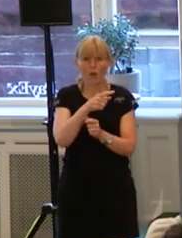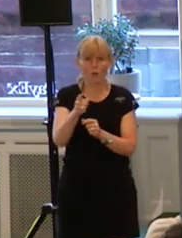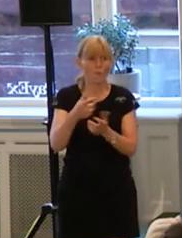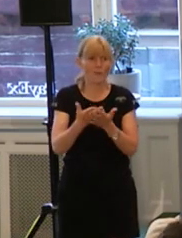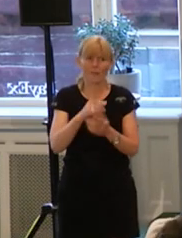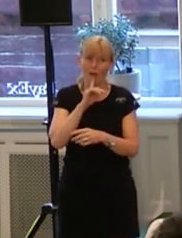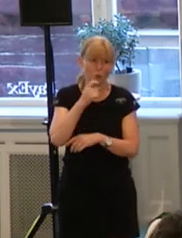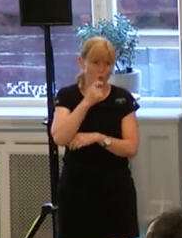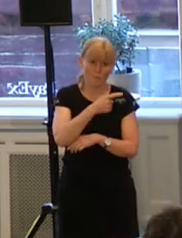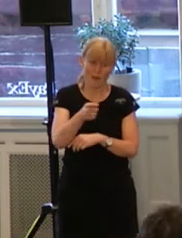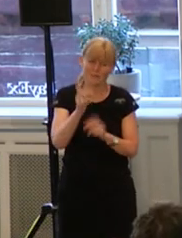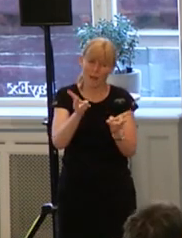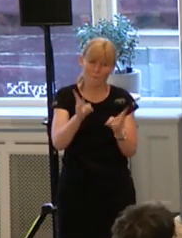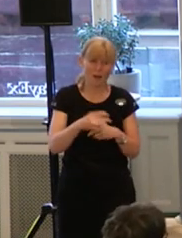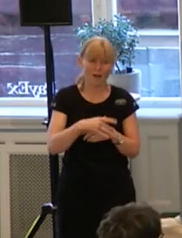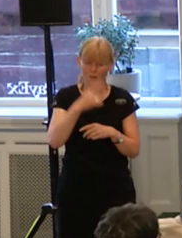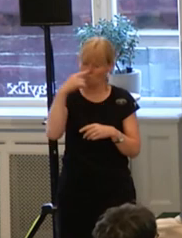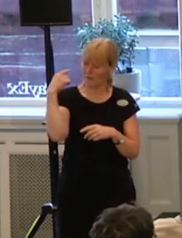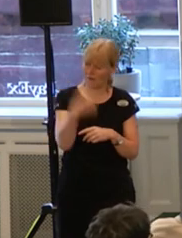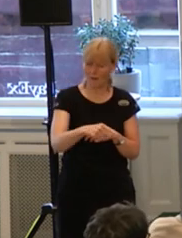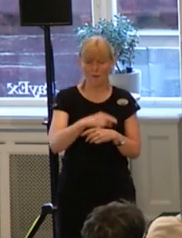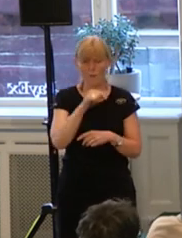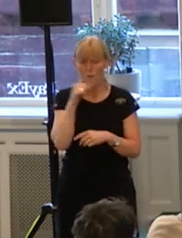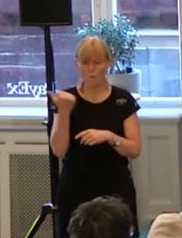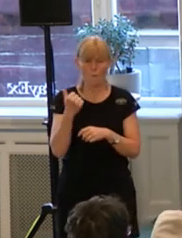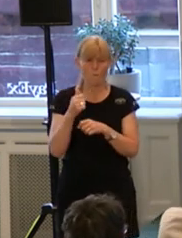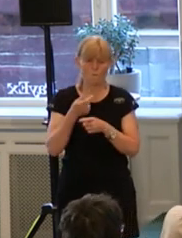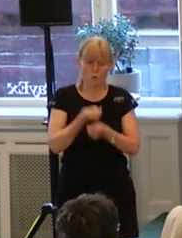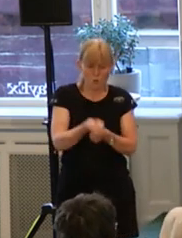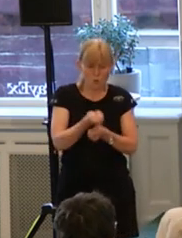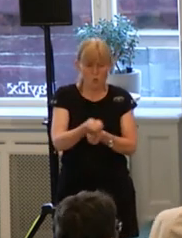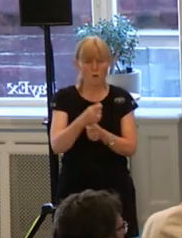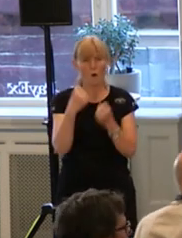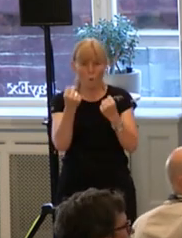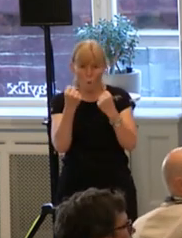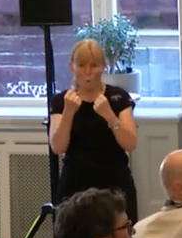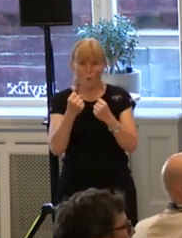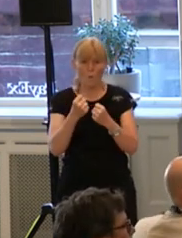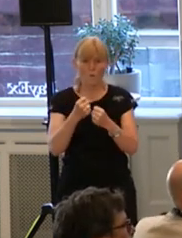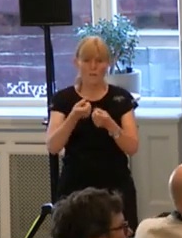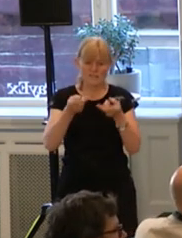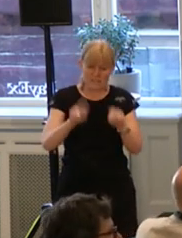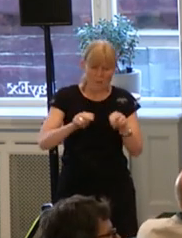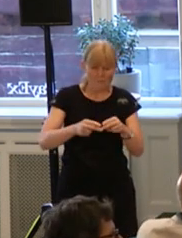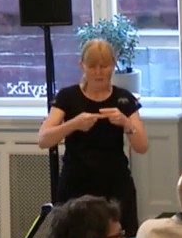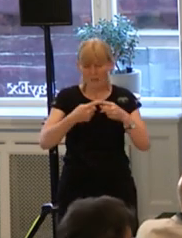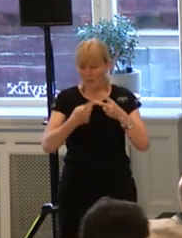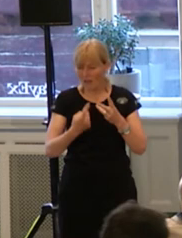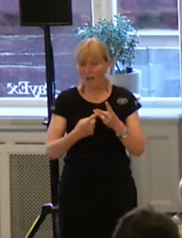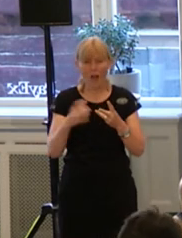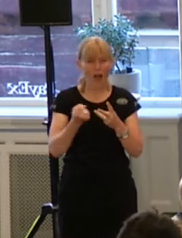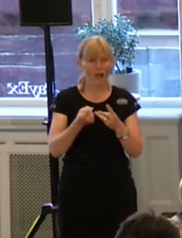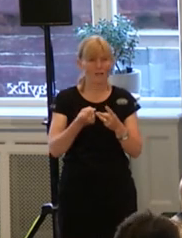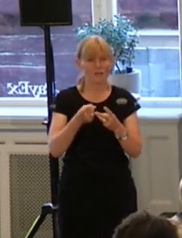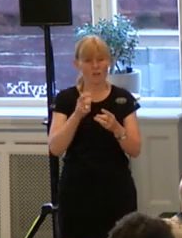heller anonyma. Och vi utsätts för väldigt tuff påtryckning, hot och stämningar och allt som kan